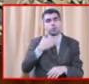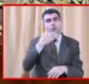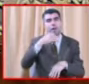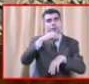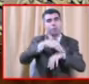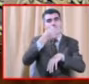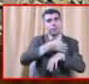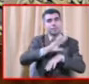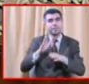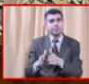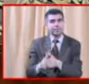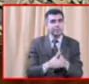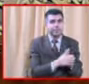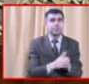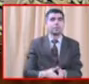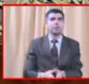كلمة الفريق الاستقلالي، تفضل.